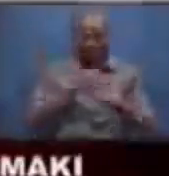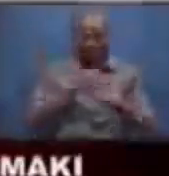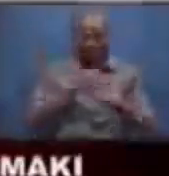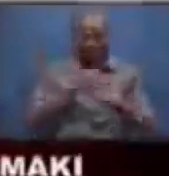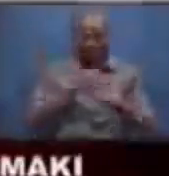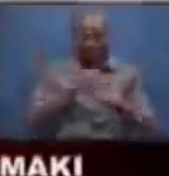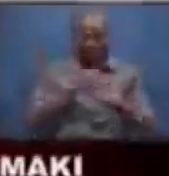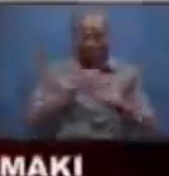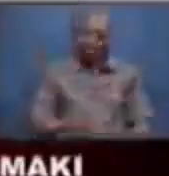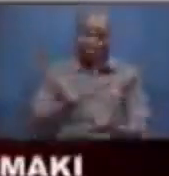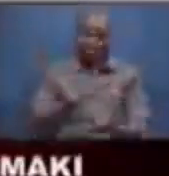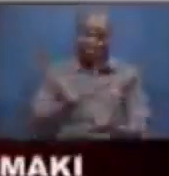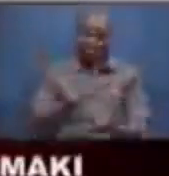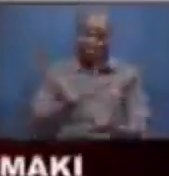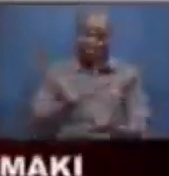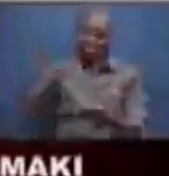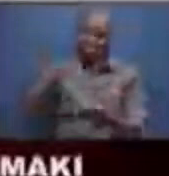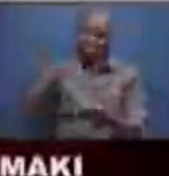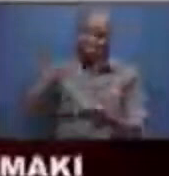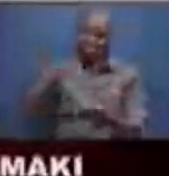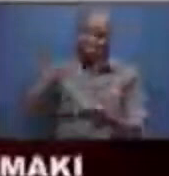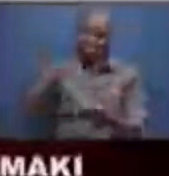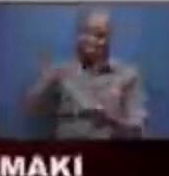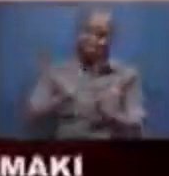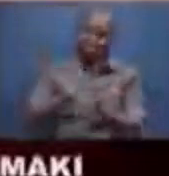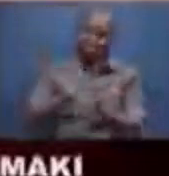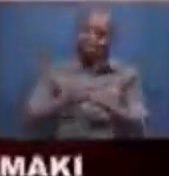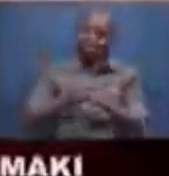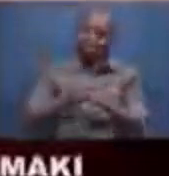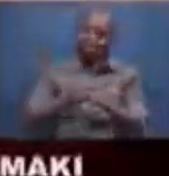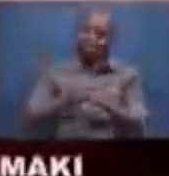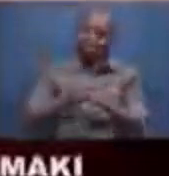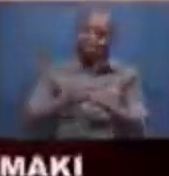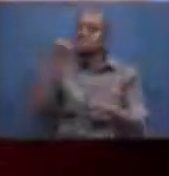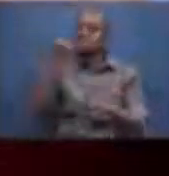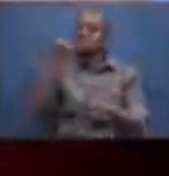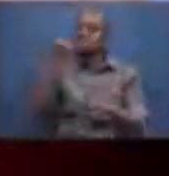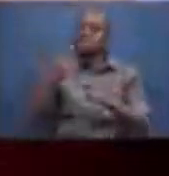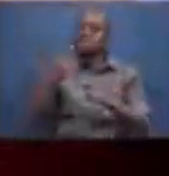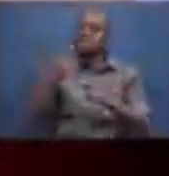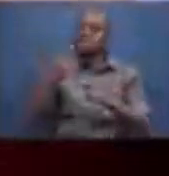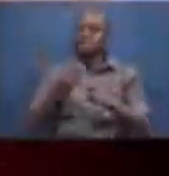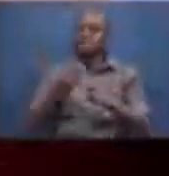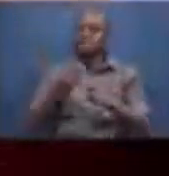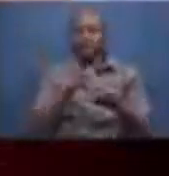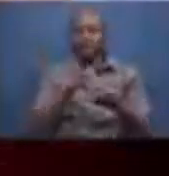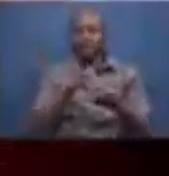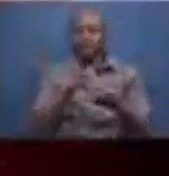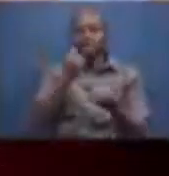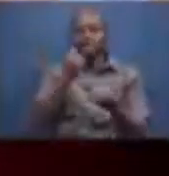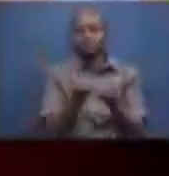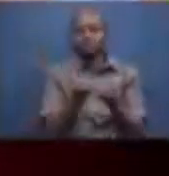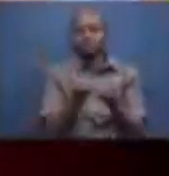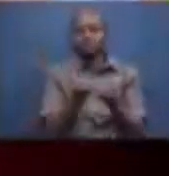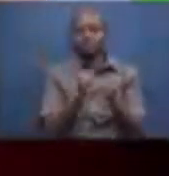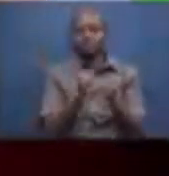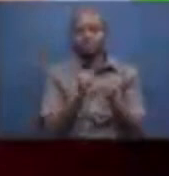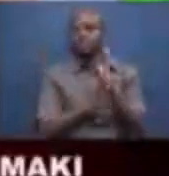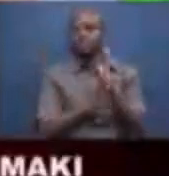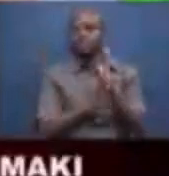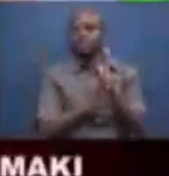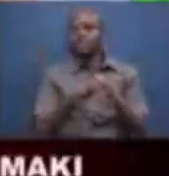gharama za vifaa milioni 104,907. Gharama za ufundi milioni